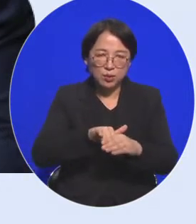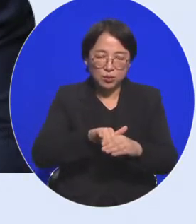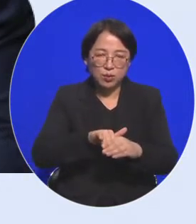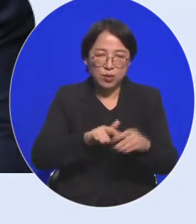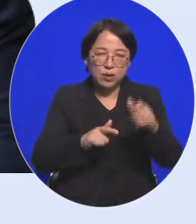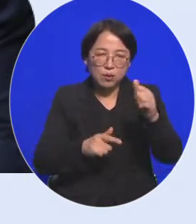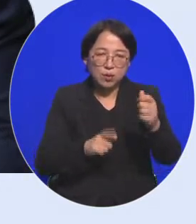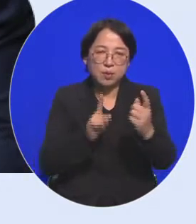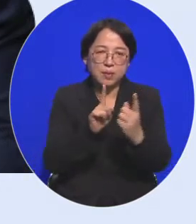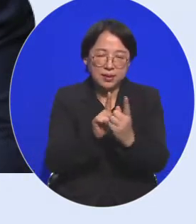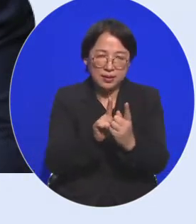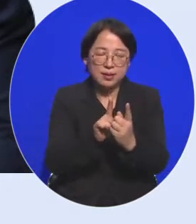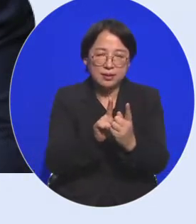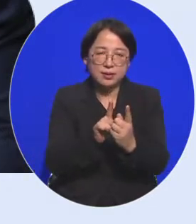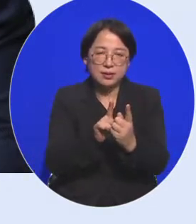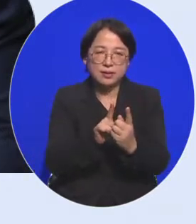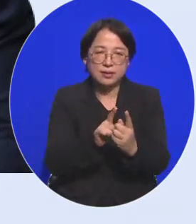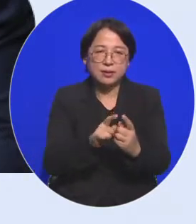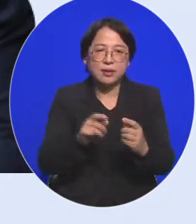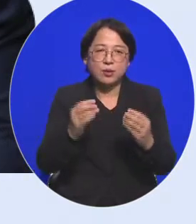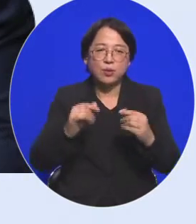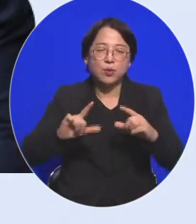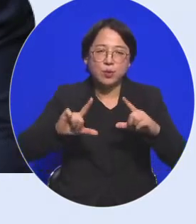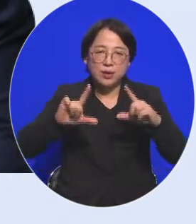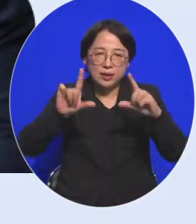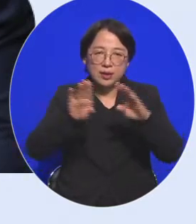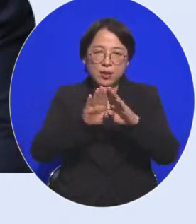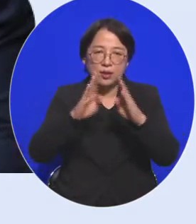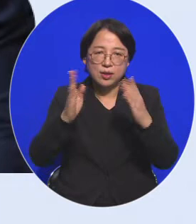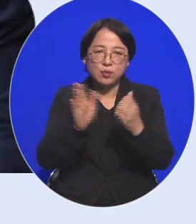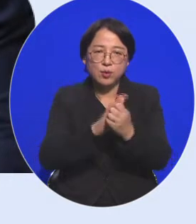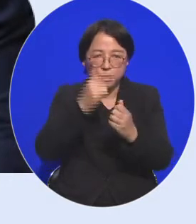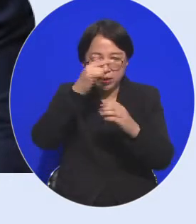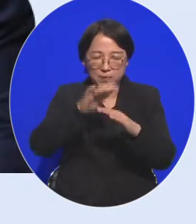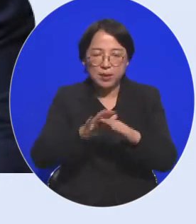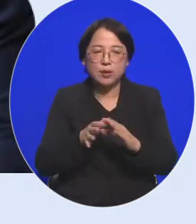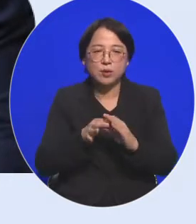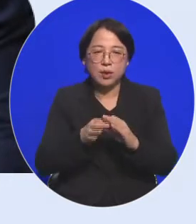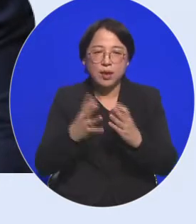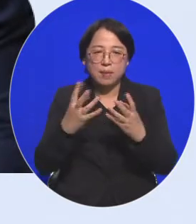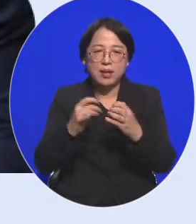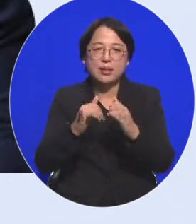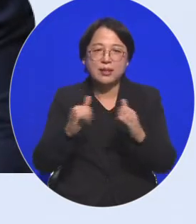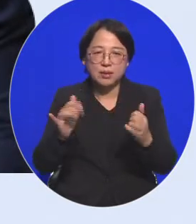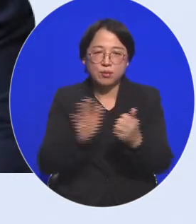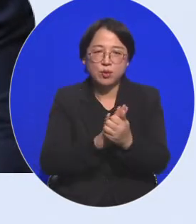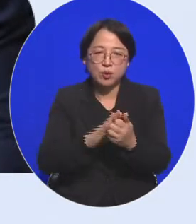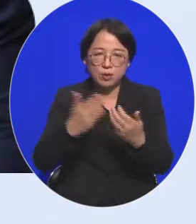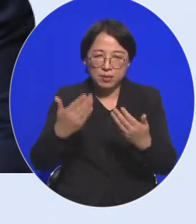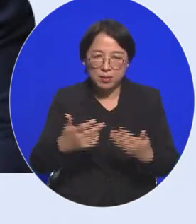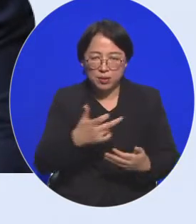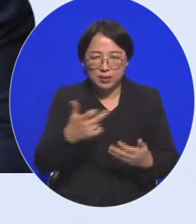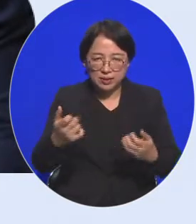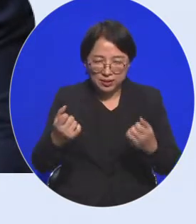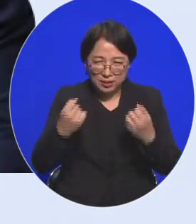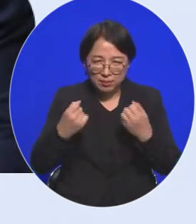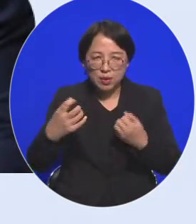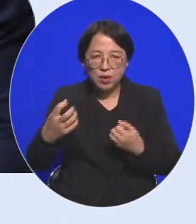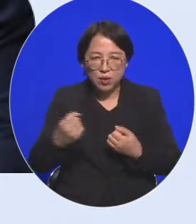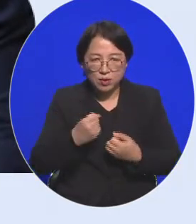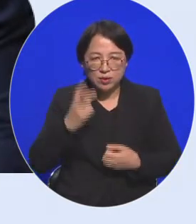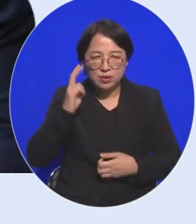만난 자리에서는 지난 토요일 열린 이태원 참사 위로 예배를 통해 많은 국민이 위로를 받고 큰 힘을 얻었을